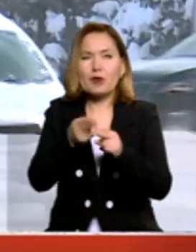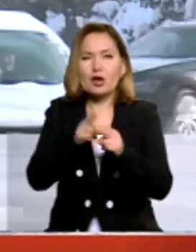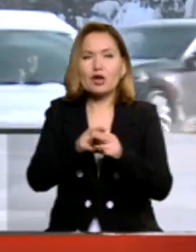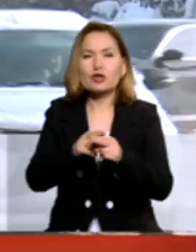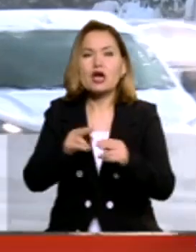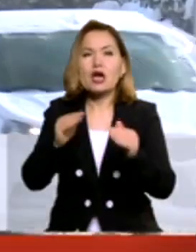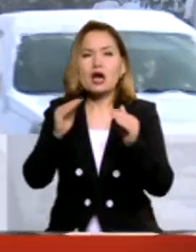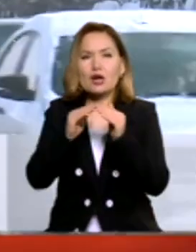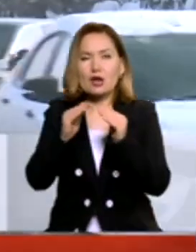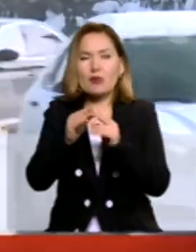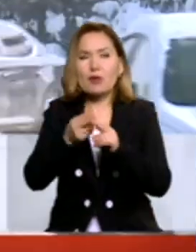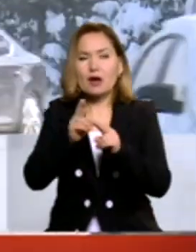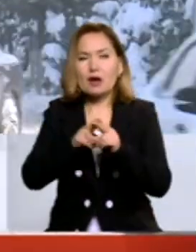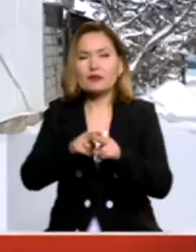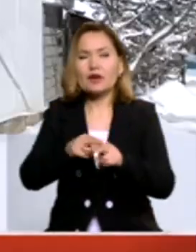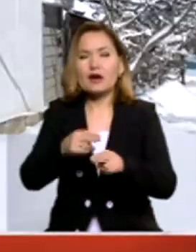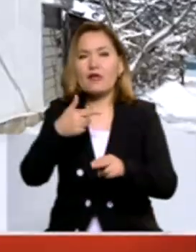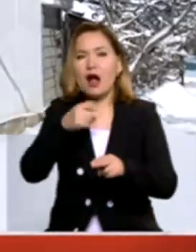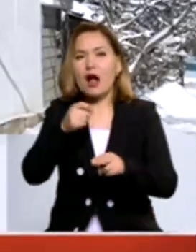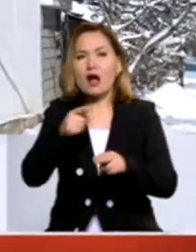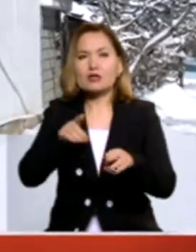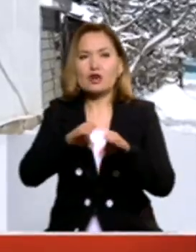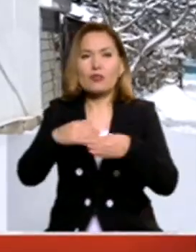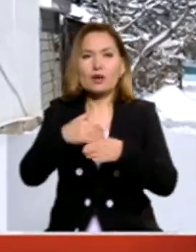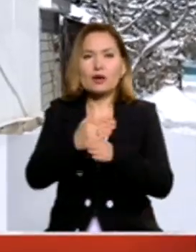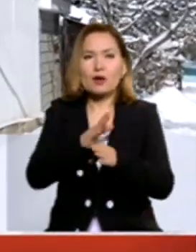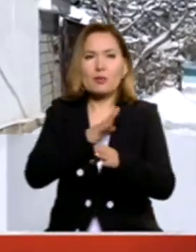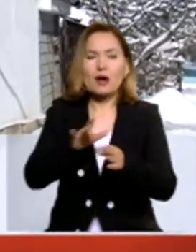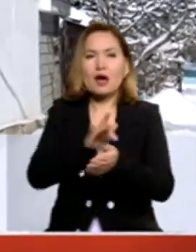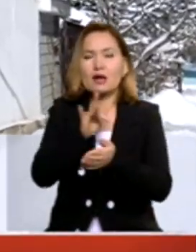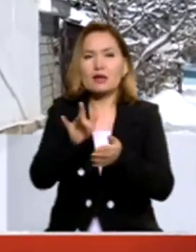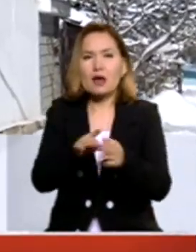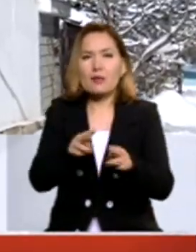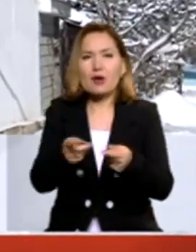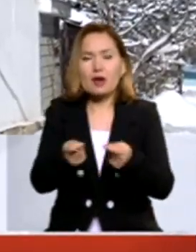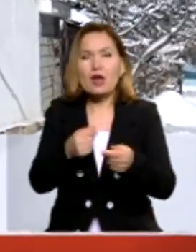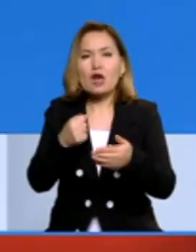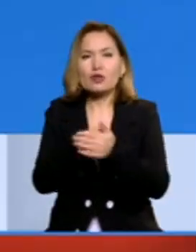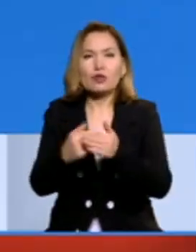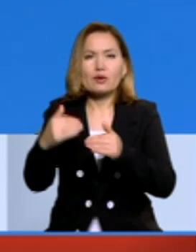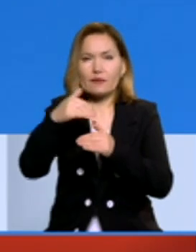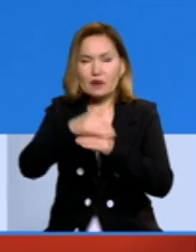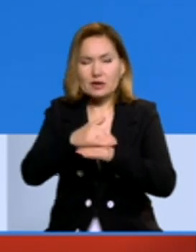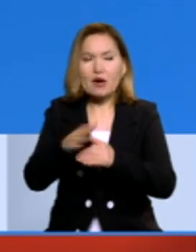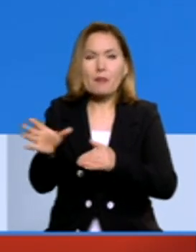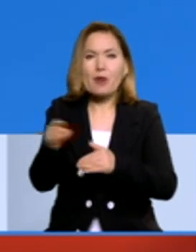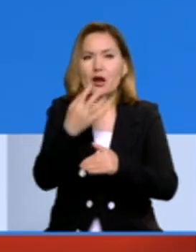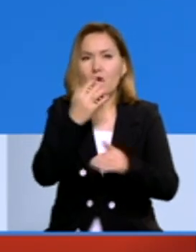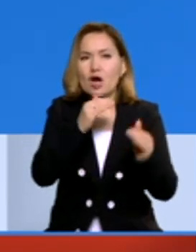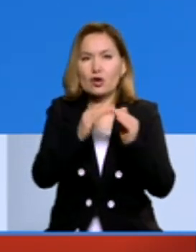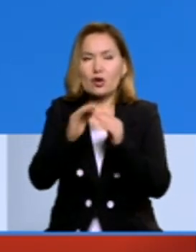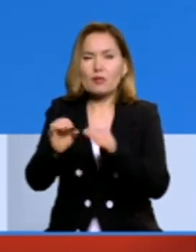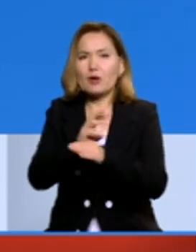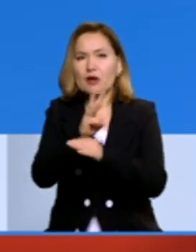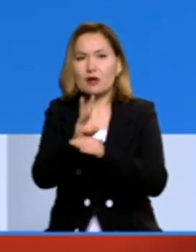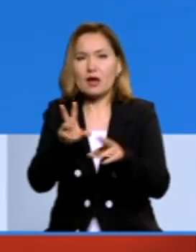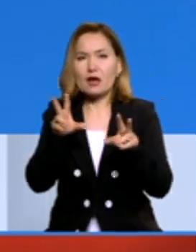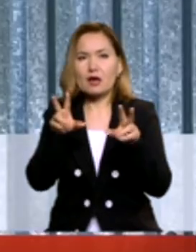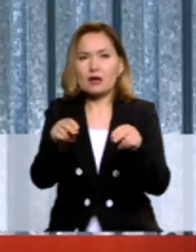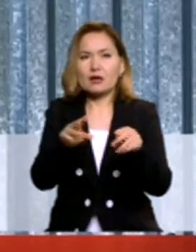газ бөлінетін италиялық қондырғы істен шыққан. Қала билігі кешке дейін барлық үй жылумен қамтылады деп уәде